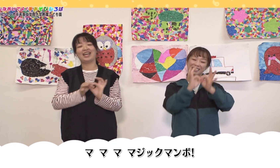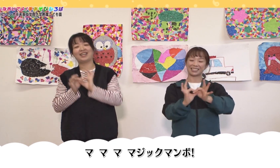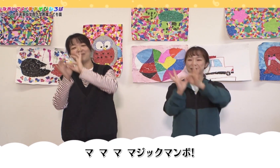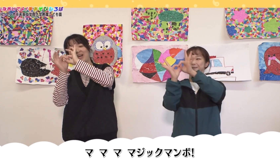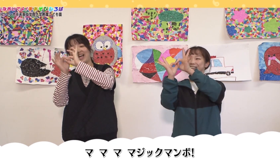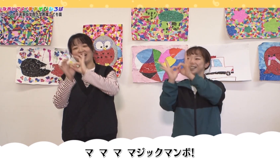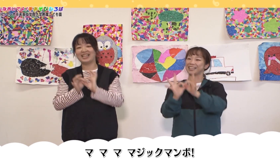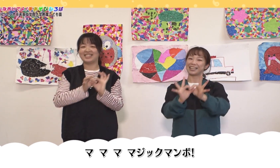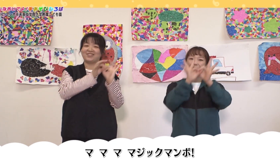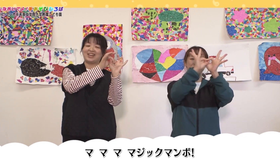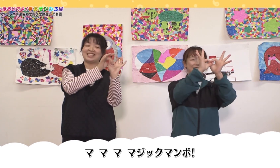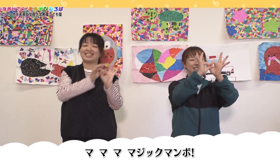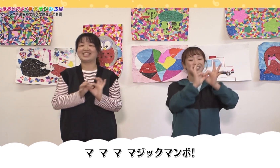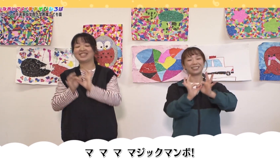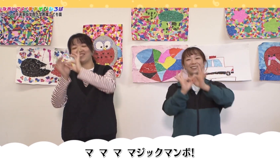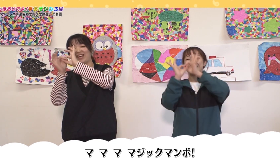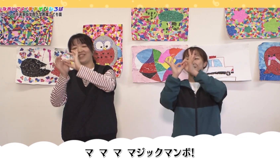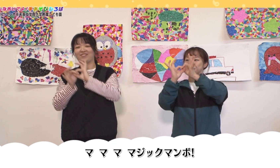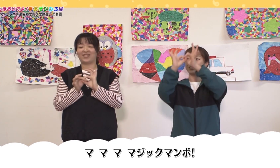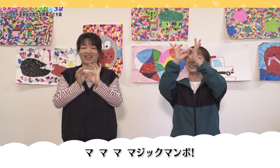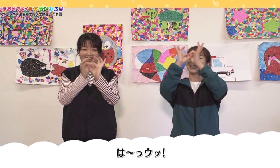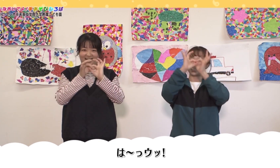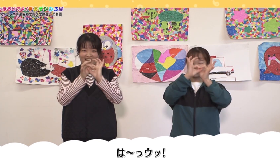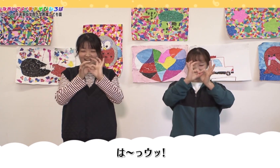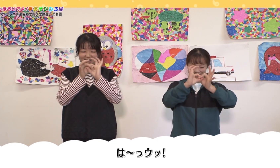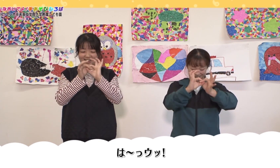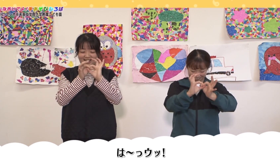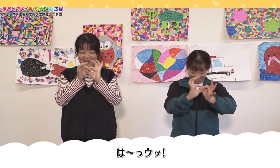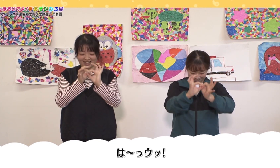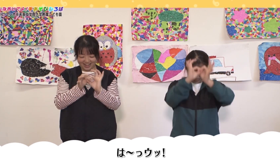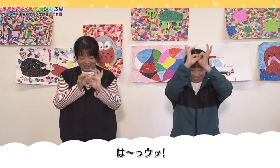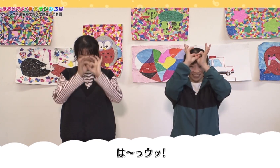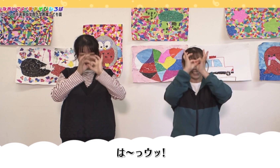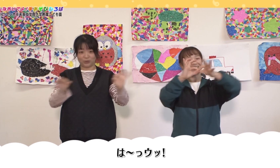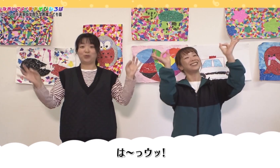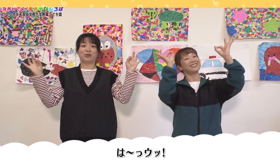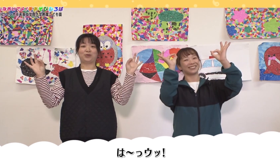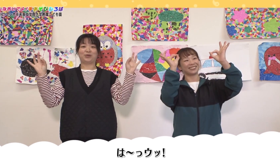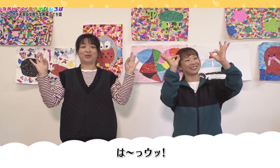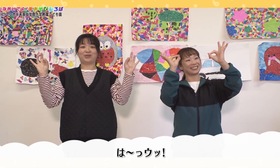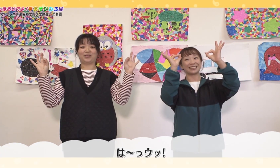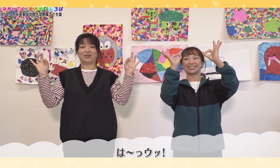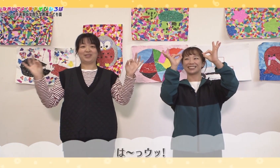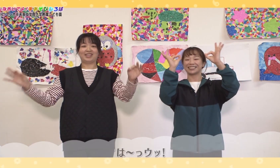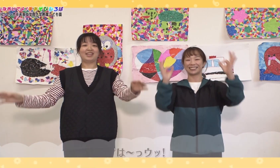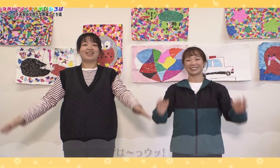まあまあ、マジックマンボ、 はーう。